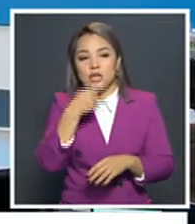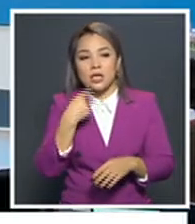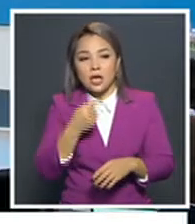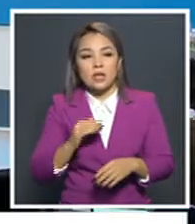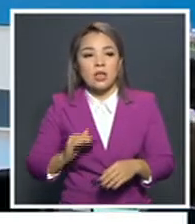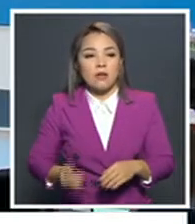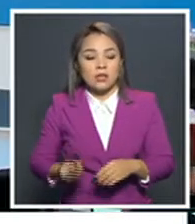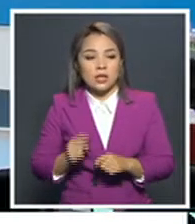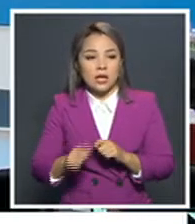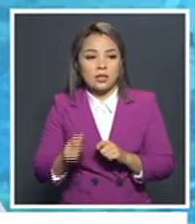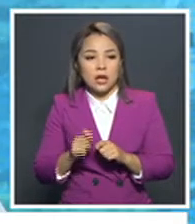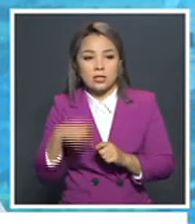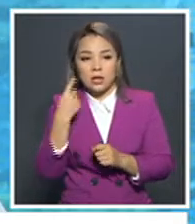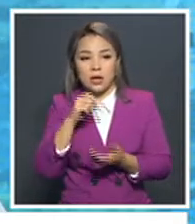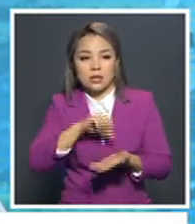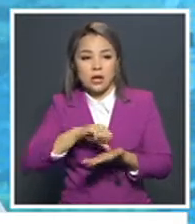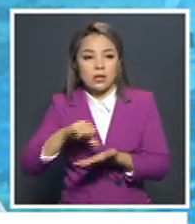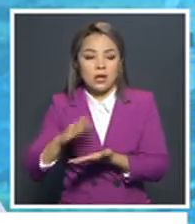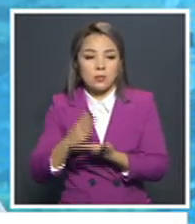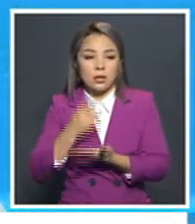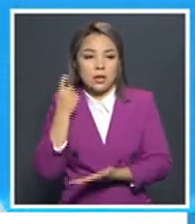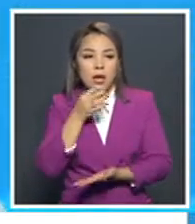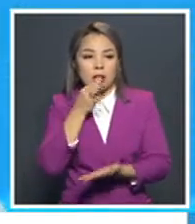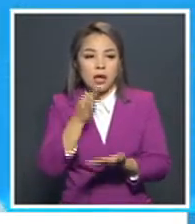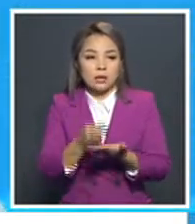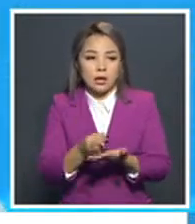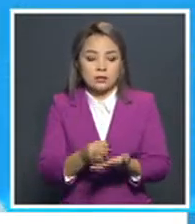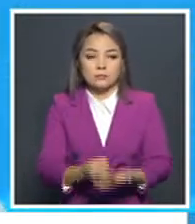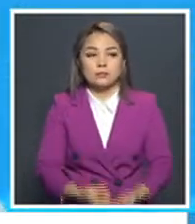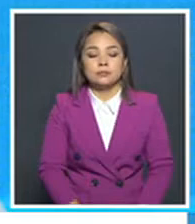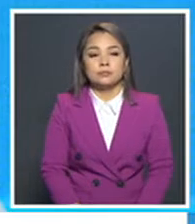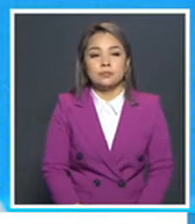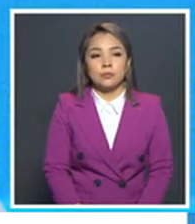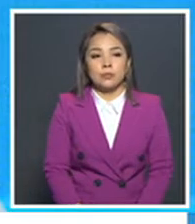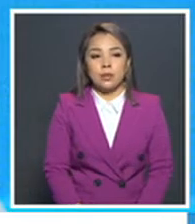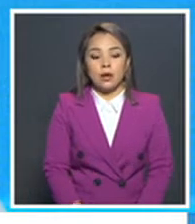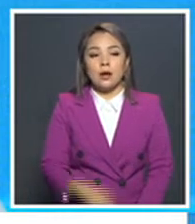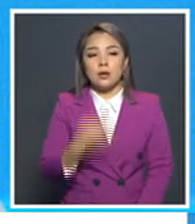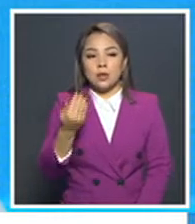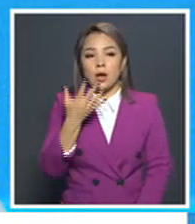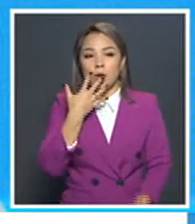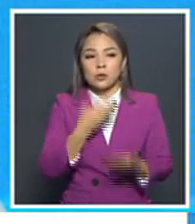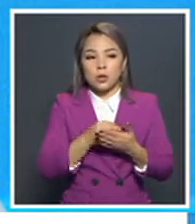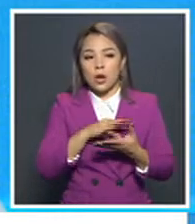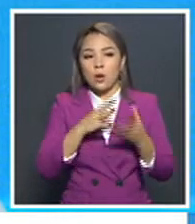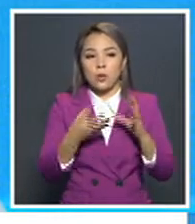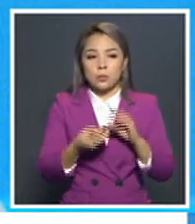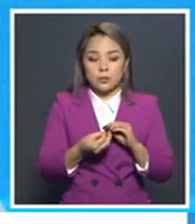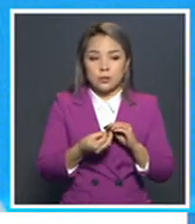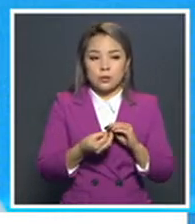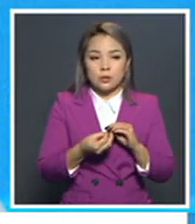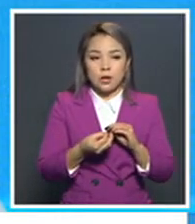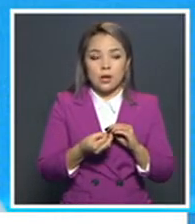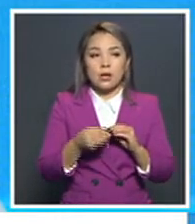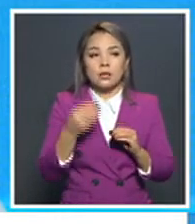инвесторларға тиесілі. Соңғы 3 жылдың ішінде жалпы өңірлік өнімнің номиналды көлемі